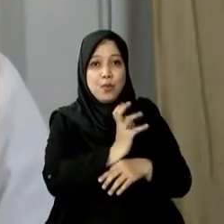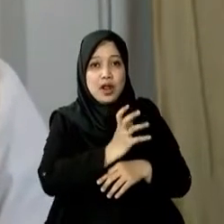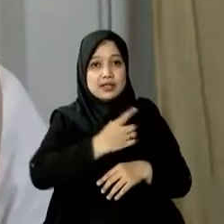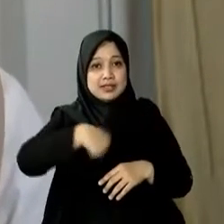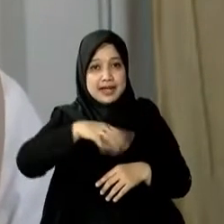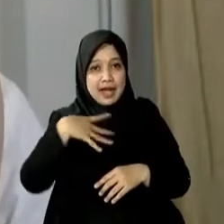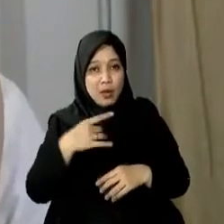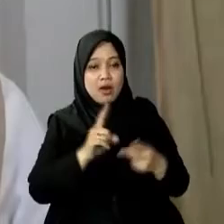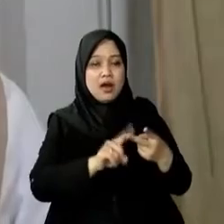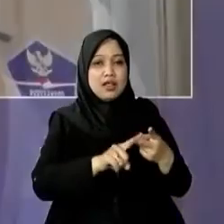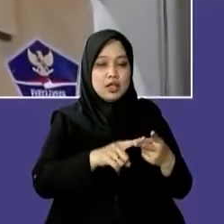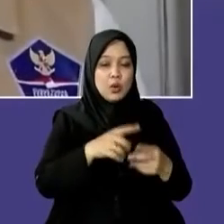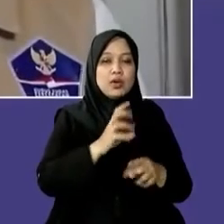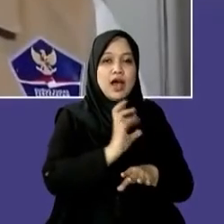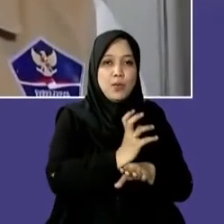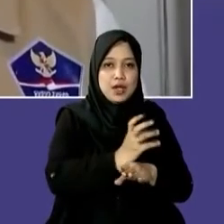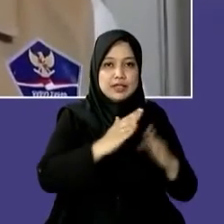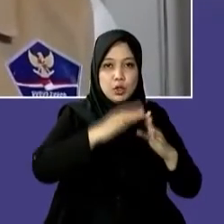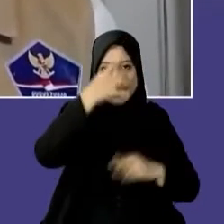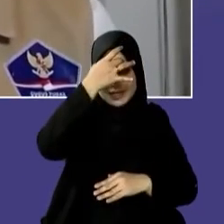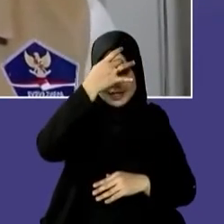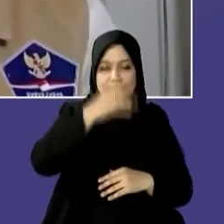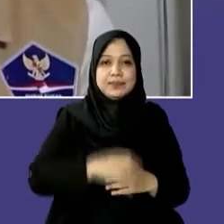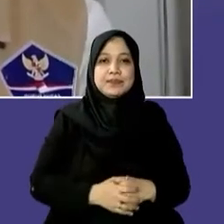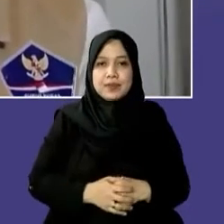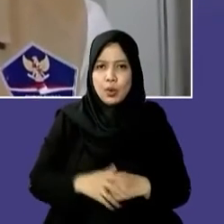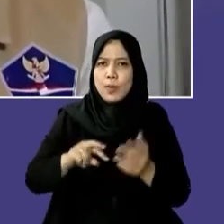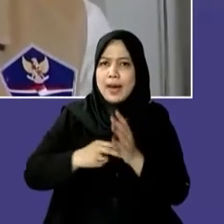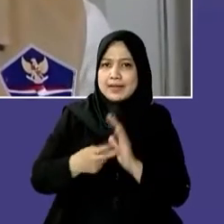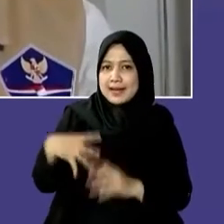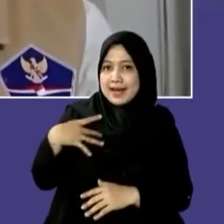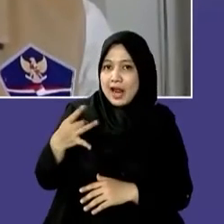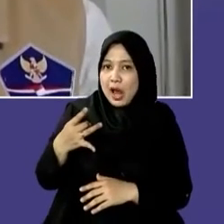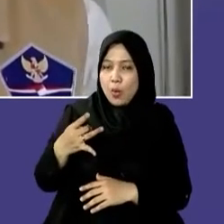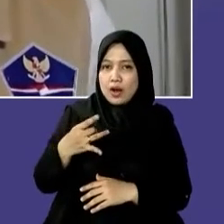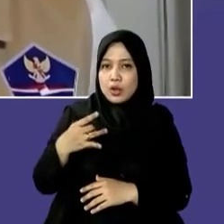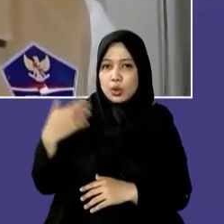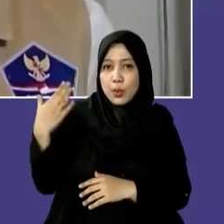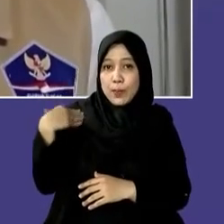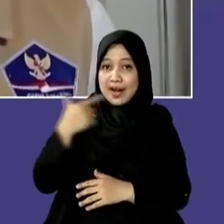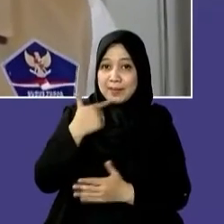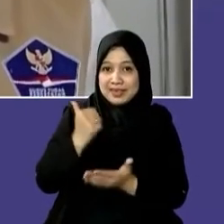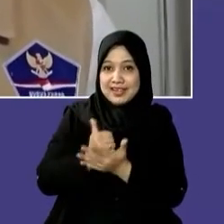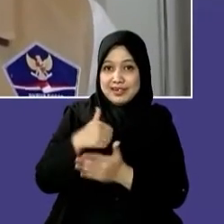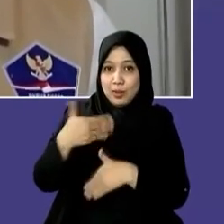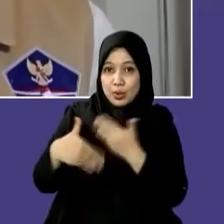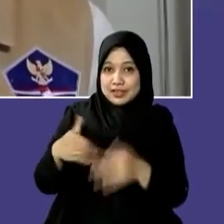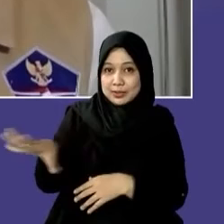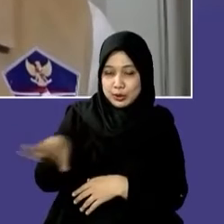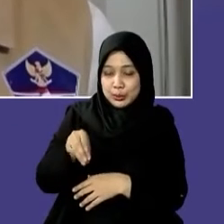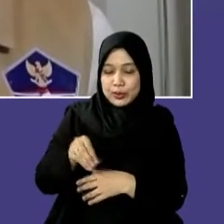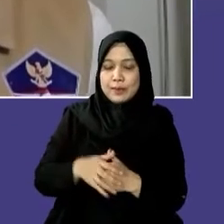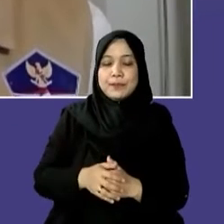tersebut ya jadi relawan juga perlu berperan penting dalam proses penjemputan ini nah